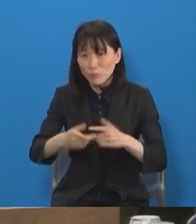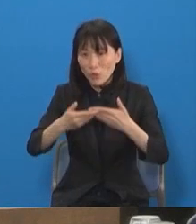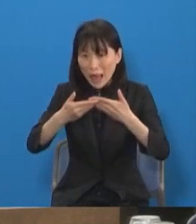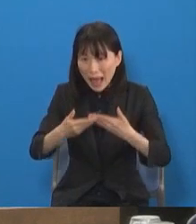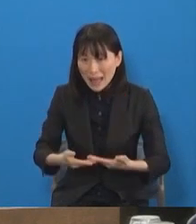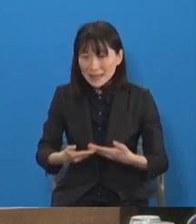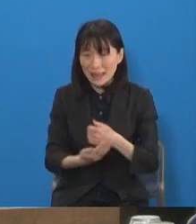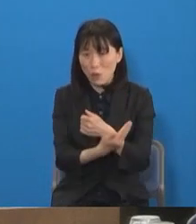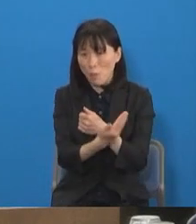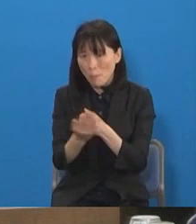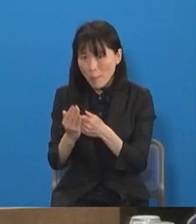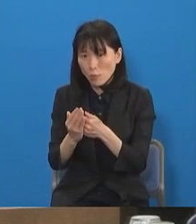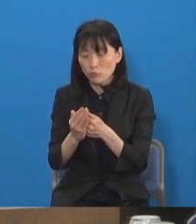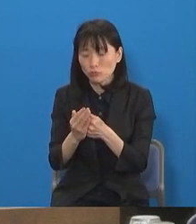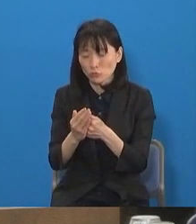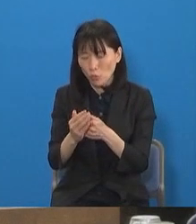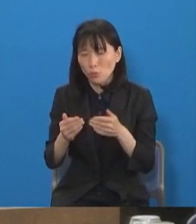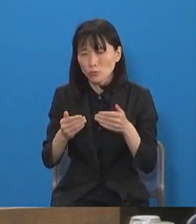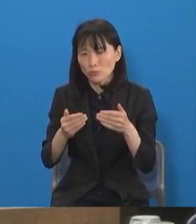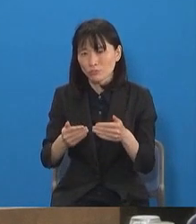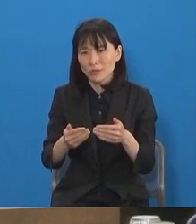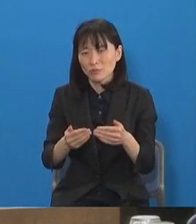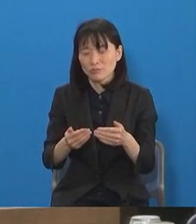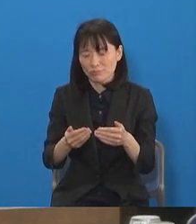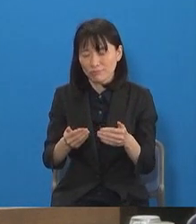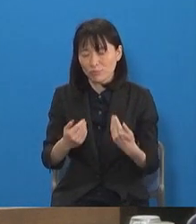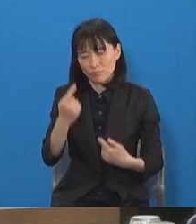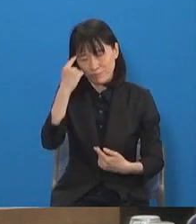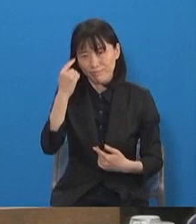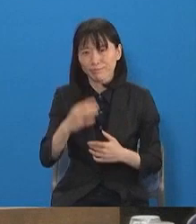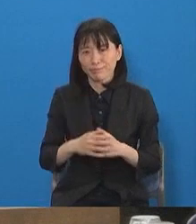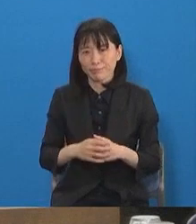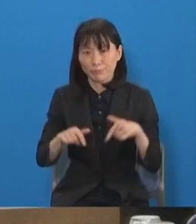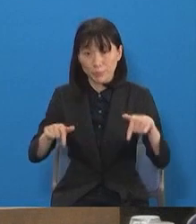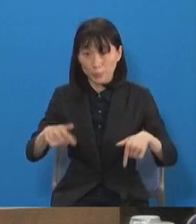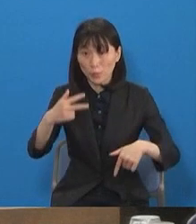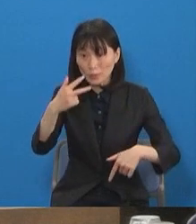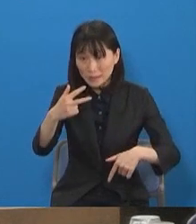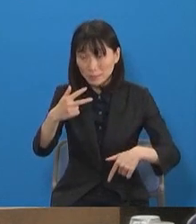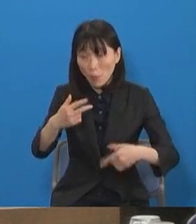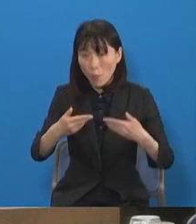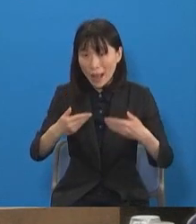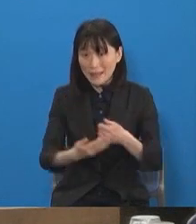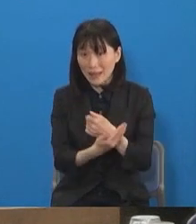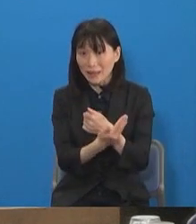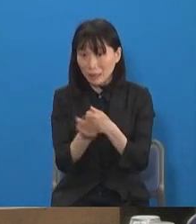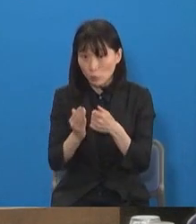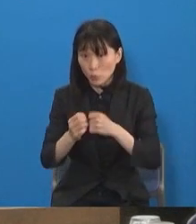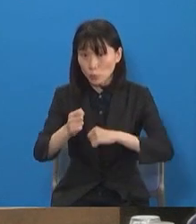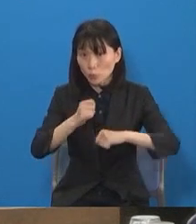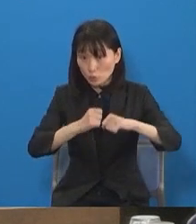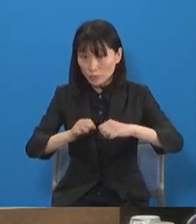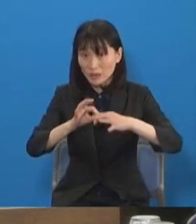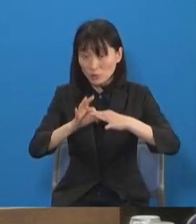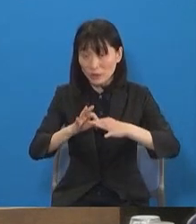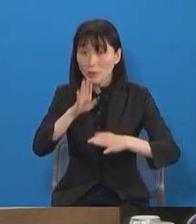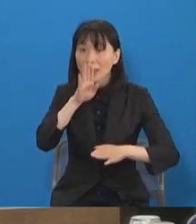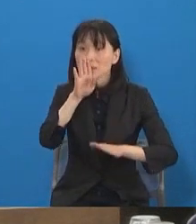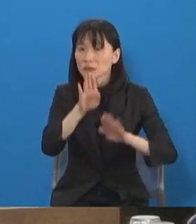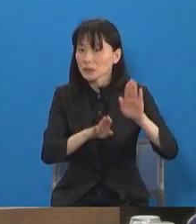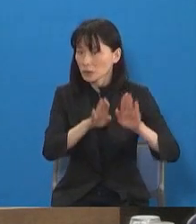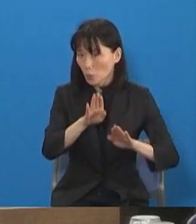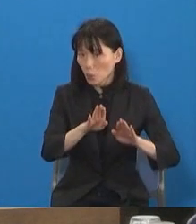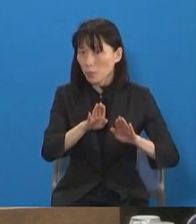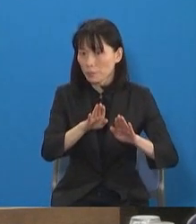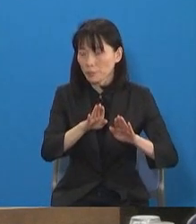みを進めていくことが必要と考えますが、本市における安全確保の取り組みについての現状、